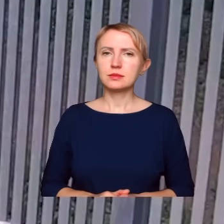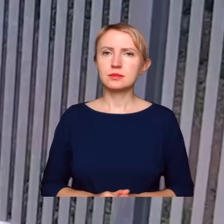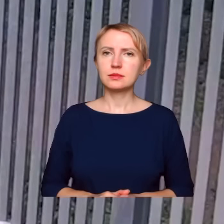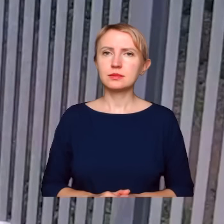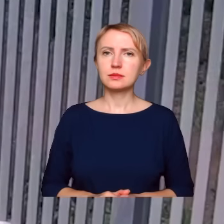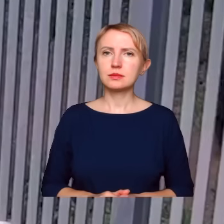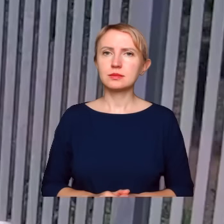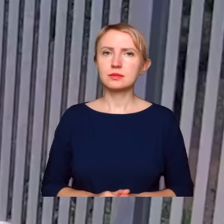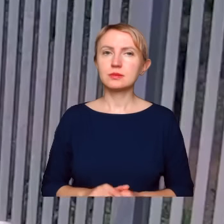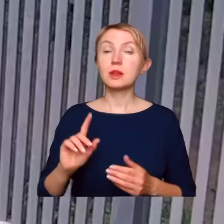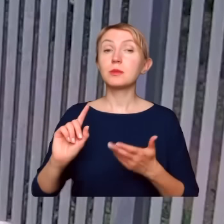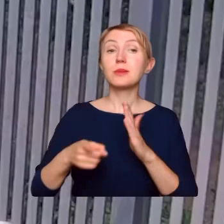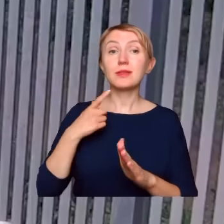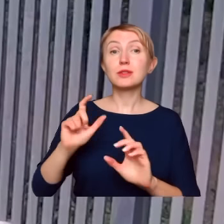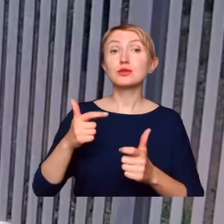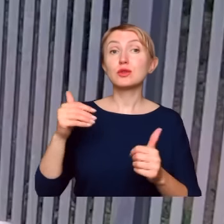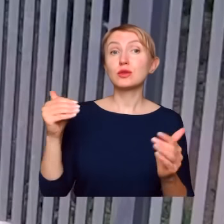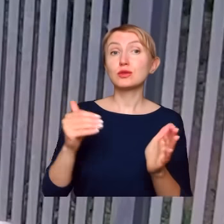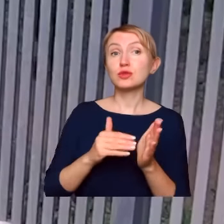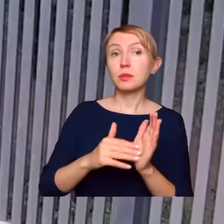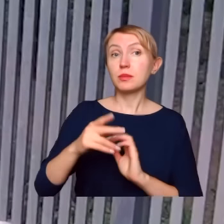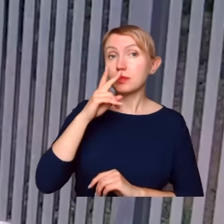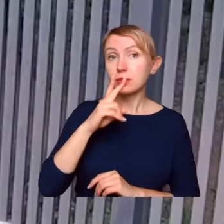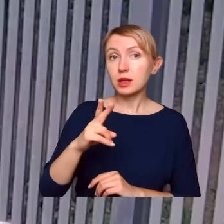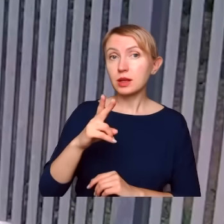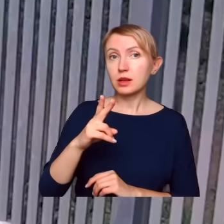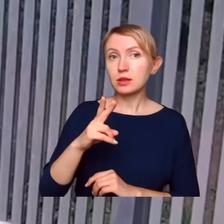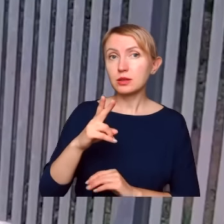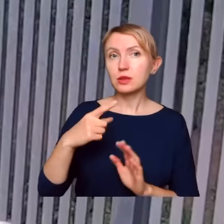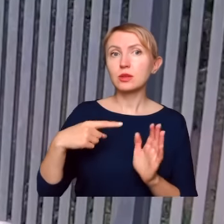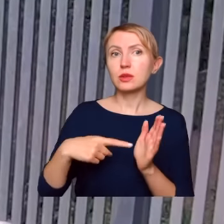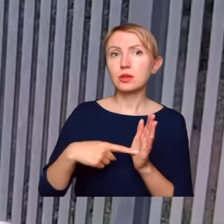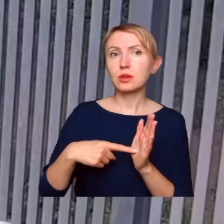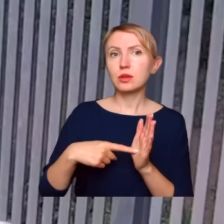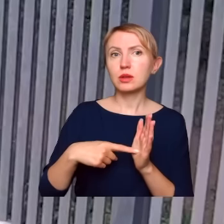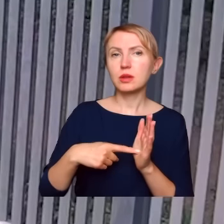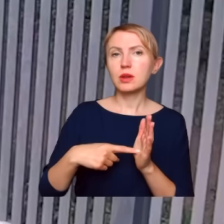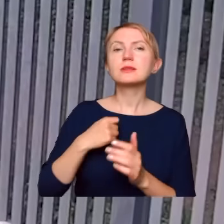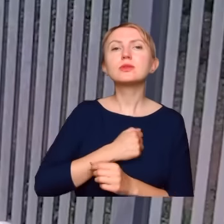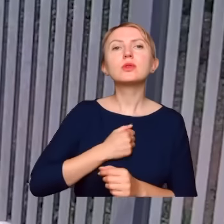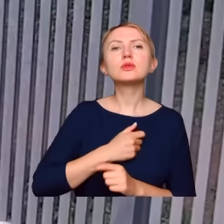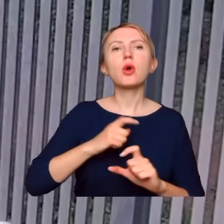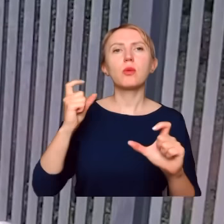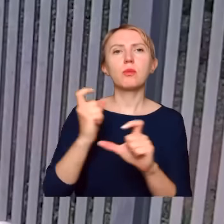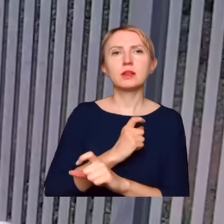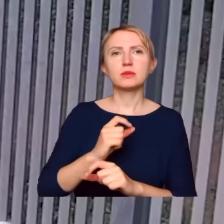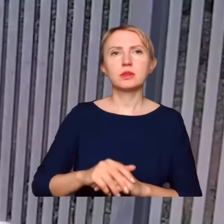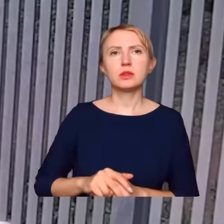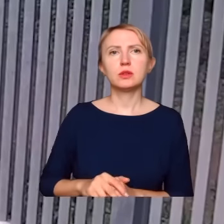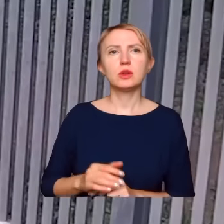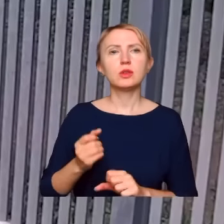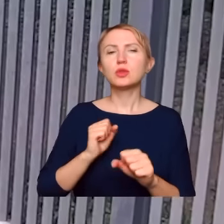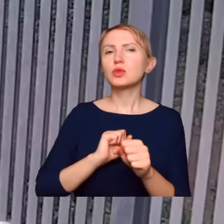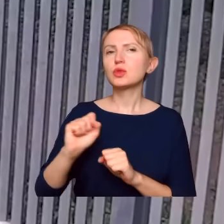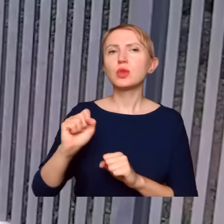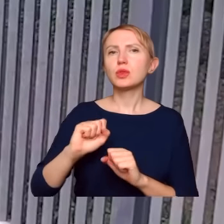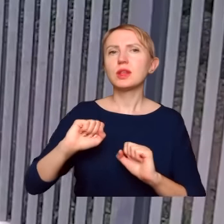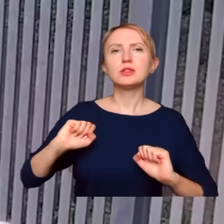pierwsze, co należałoby wziąć pod uwagę, to jest właśnie troska o państwo. To nie jest działanie